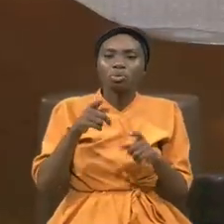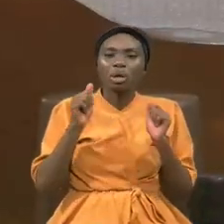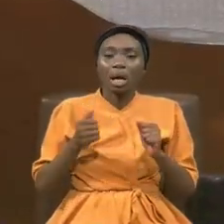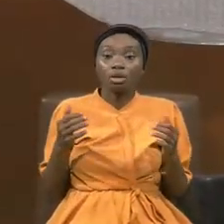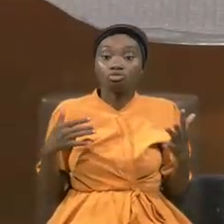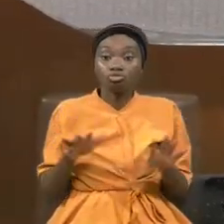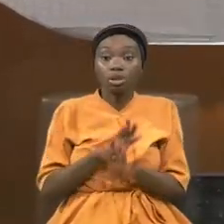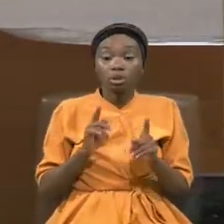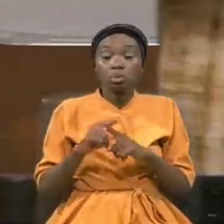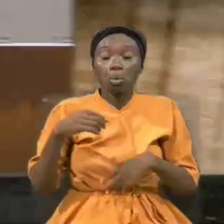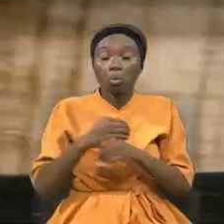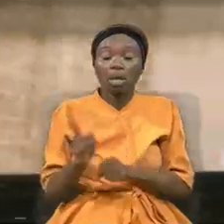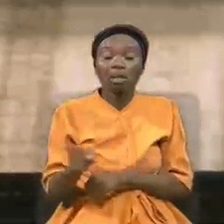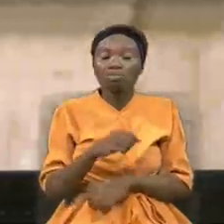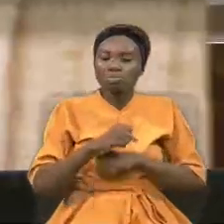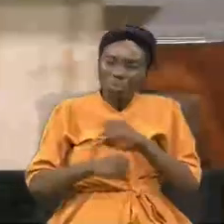même